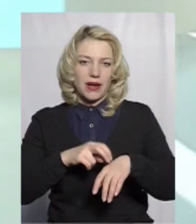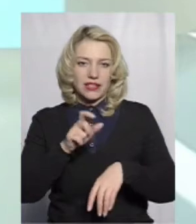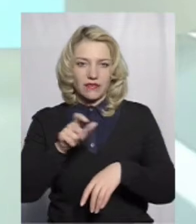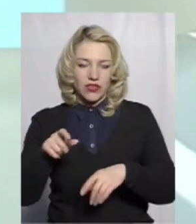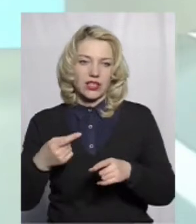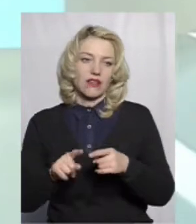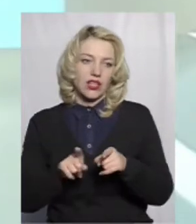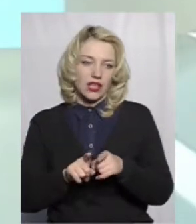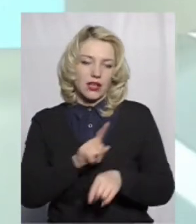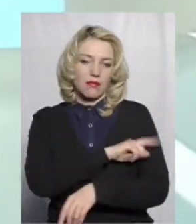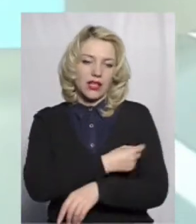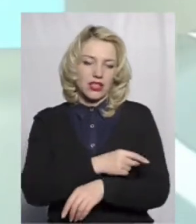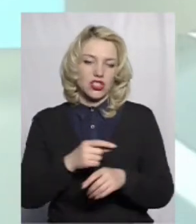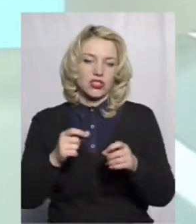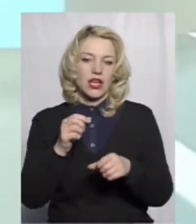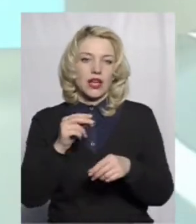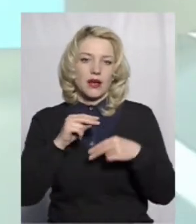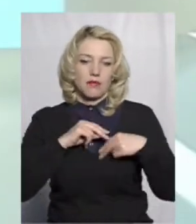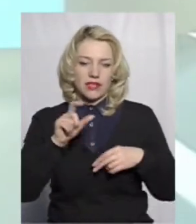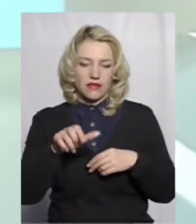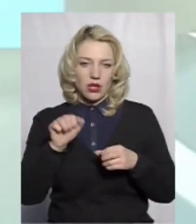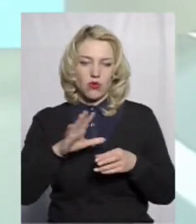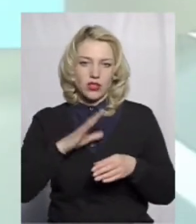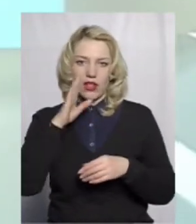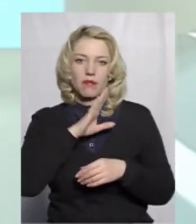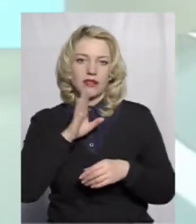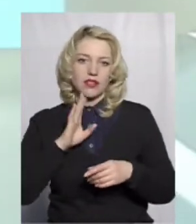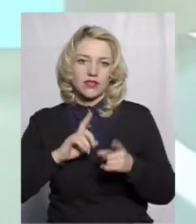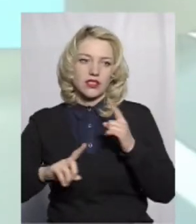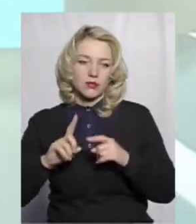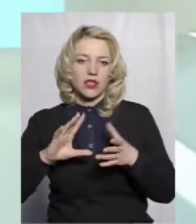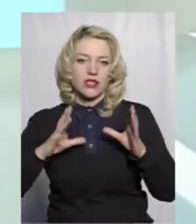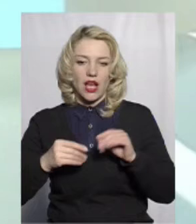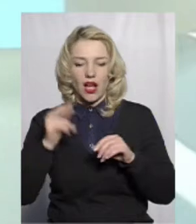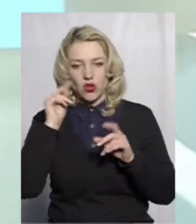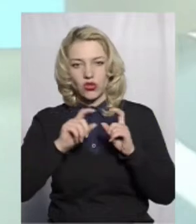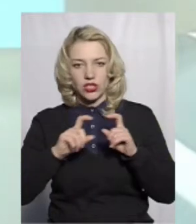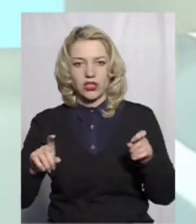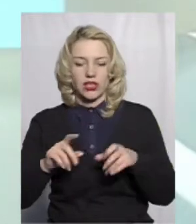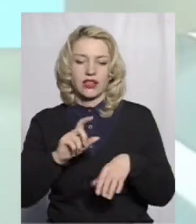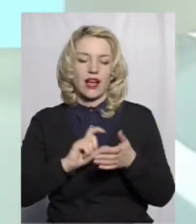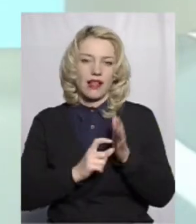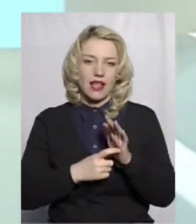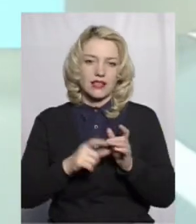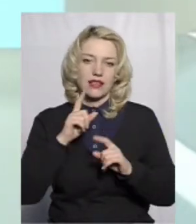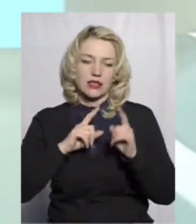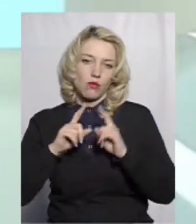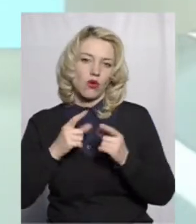такий медичний працівник може і на батьківських зборах бути, і на загальношкільних, і на класних батьківських зборах, де